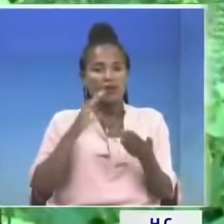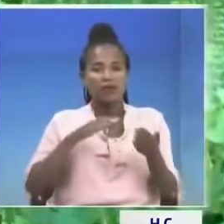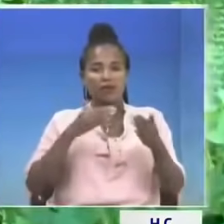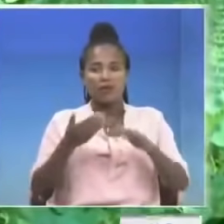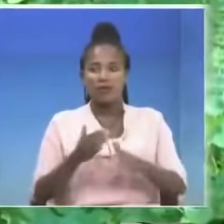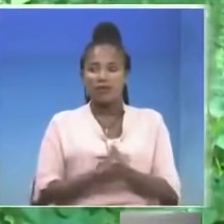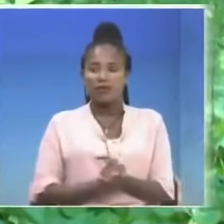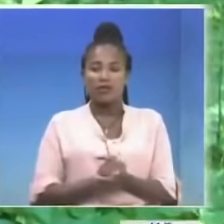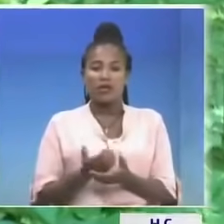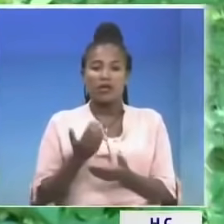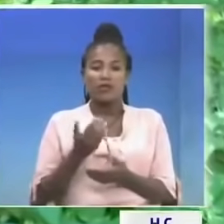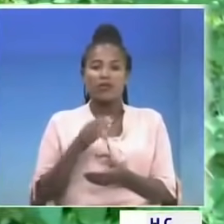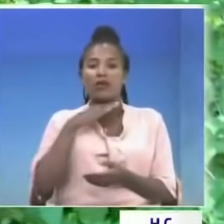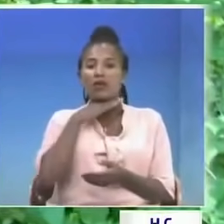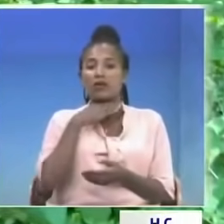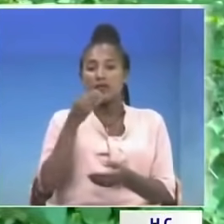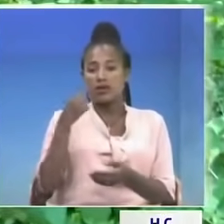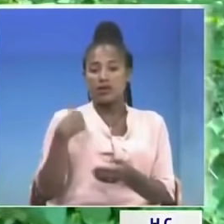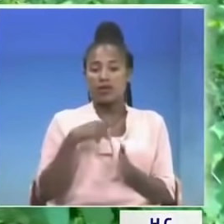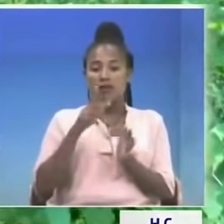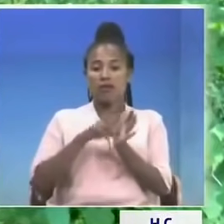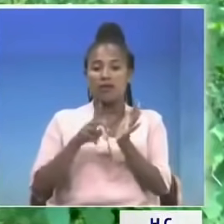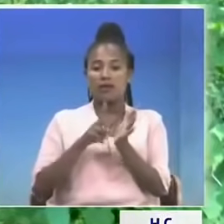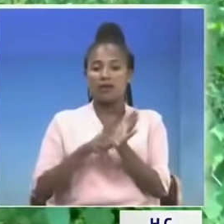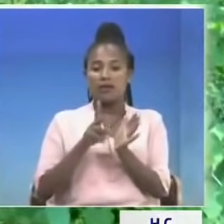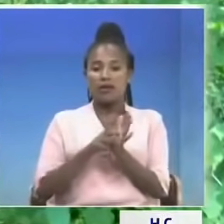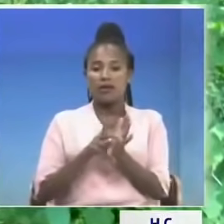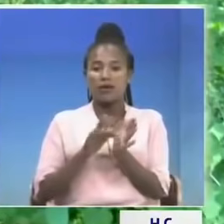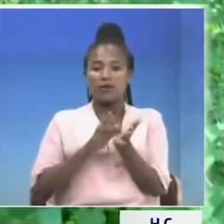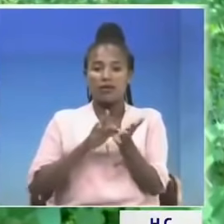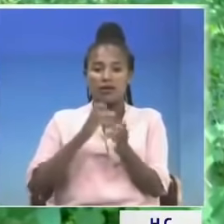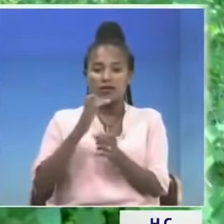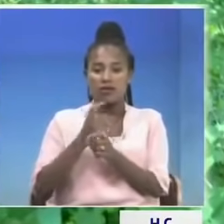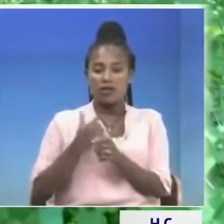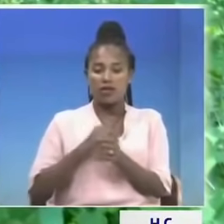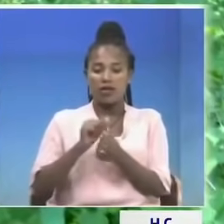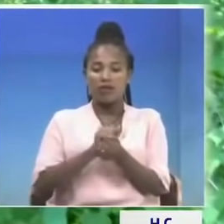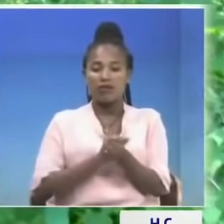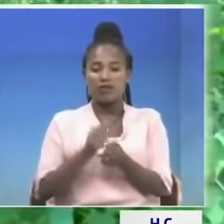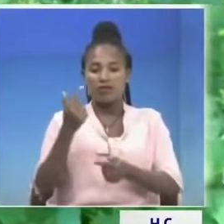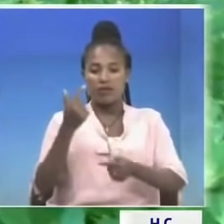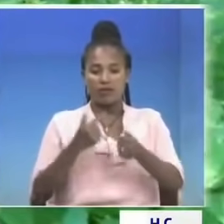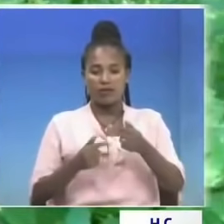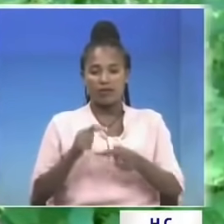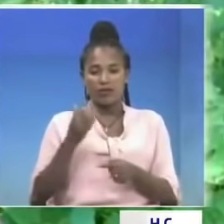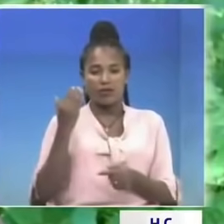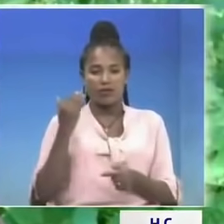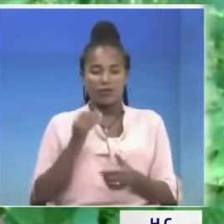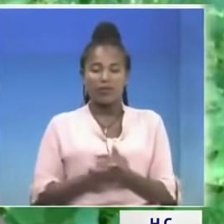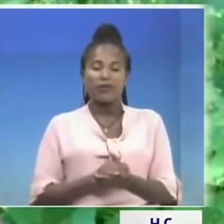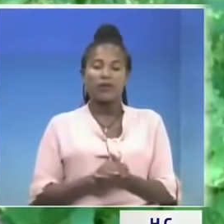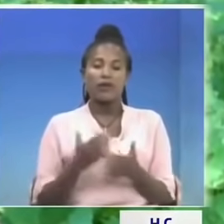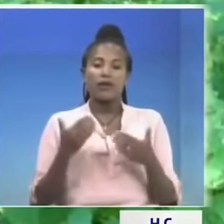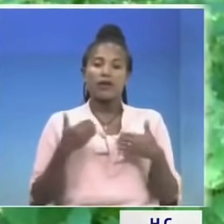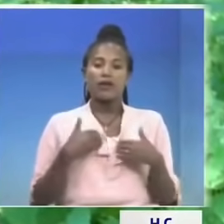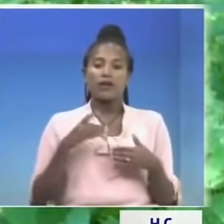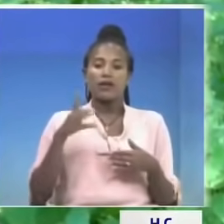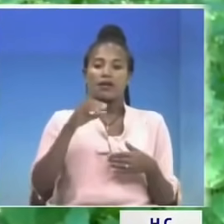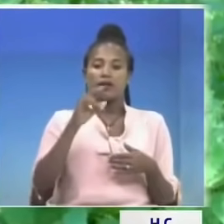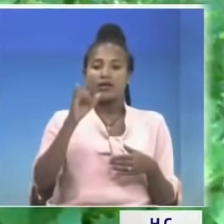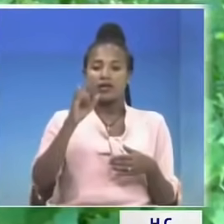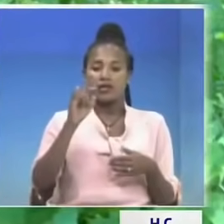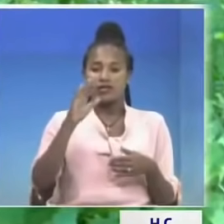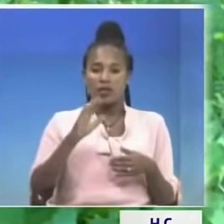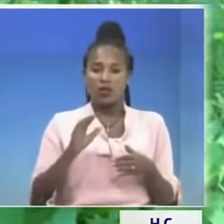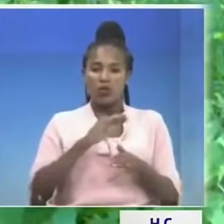እያረዱ ይበላሉ። እኛንም ለመግደል ያው እነሱ ቦታይቱን ይዘው ለመቀመጥ እኛን አጥፍተው ነው አሳባቸው። ያለን ኬሻም ህልም